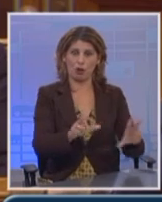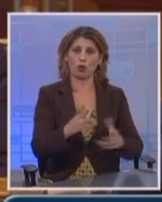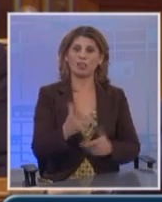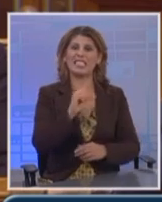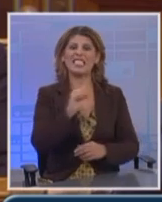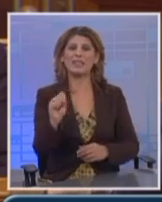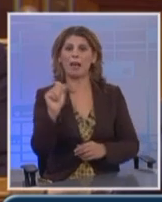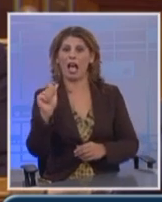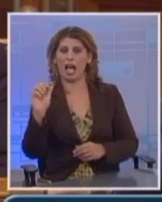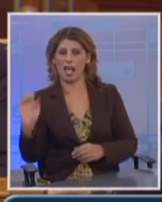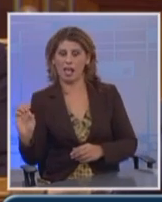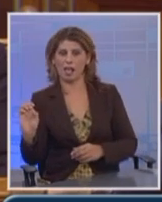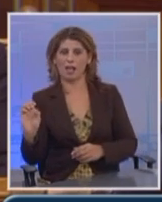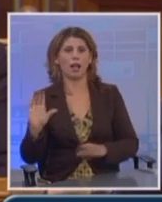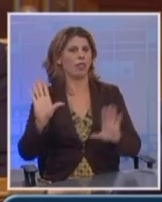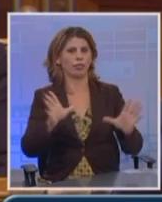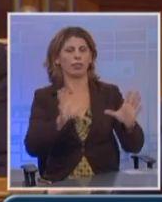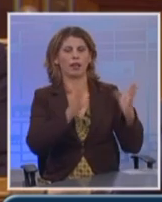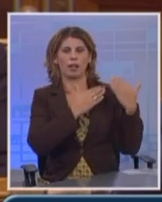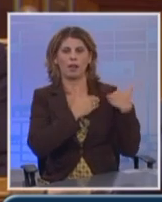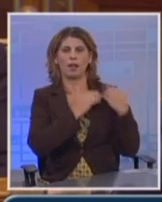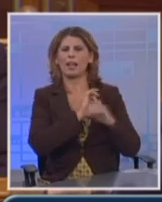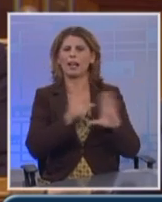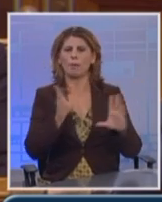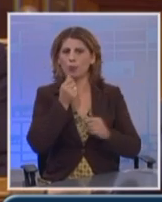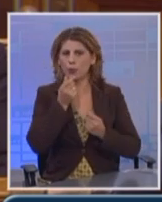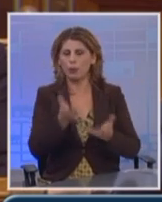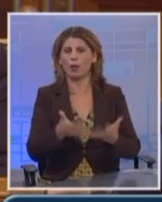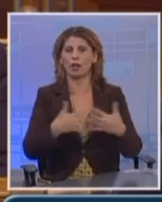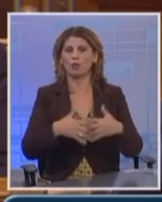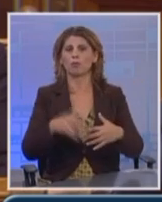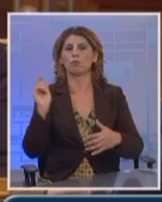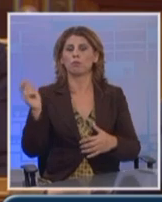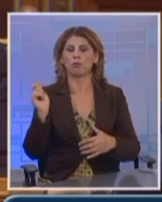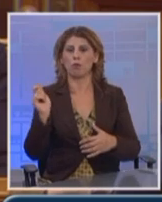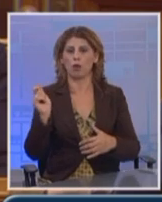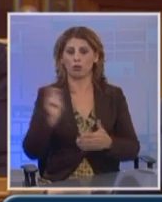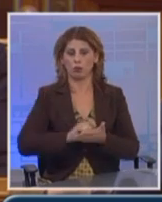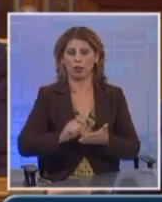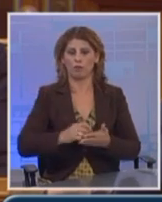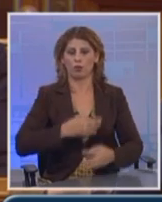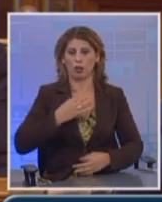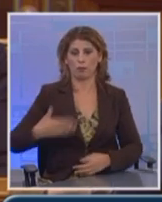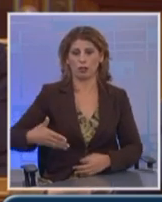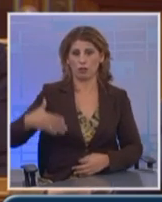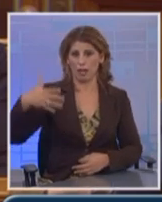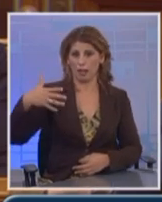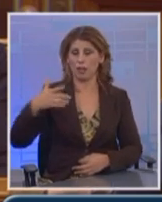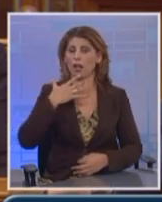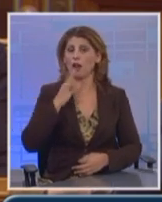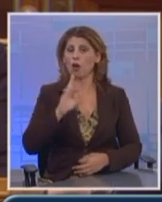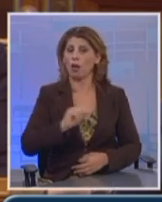Siemens ΑΕ δεν αναλαμβάνει καμία δαπάνη εξοπλισμού του πολιτικού γραφείου του κ. Μητσοτάκη, καθώς την ίδια